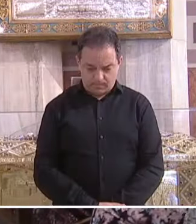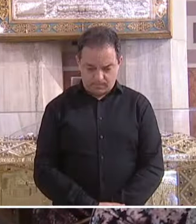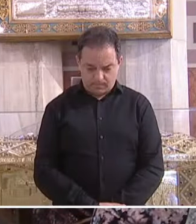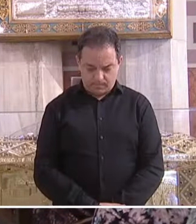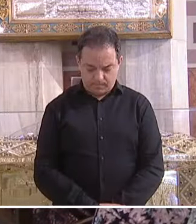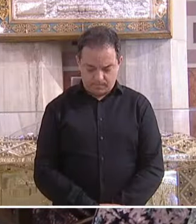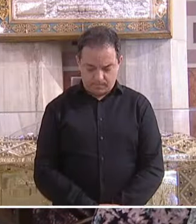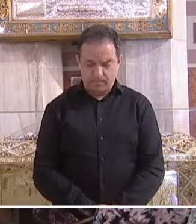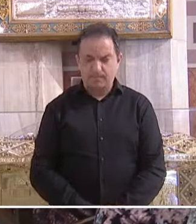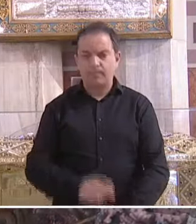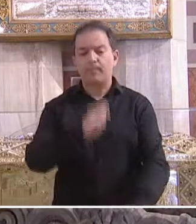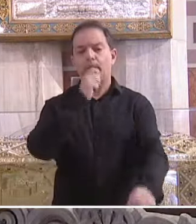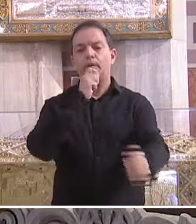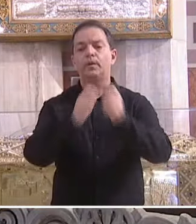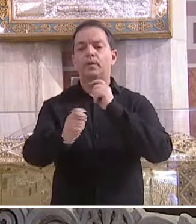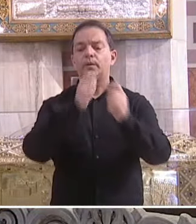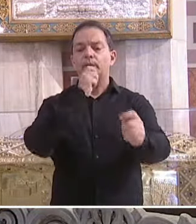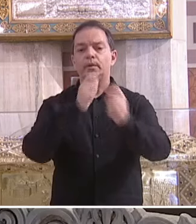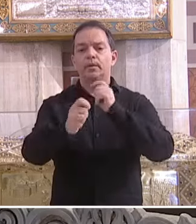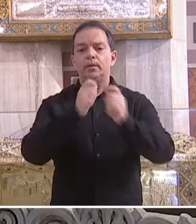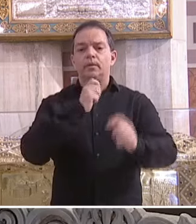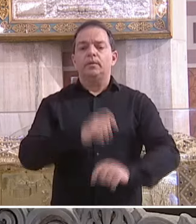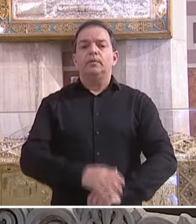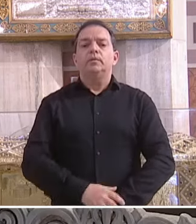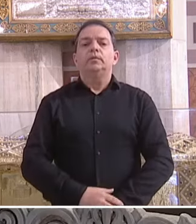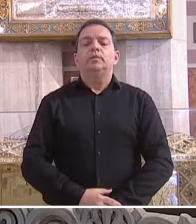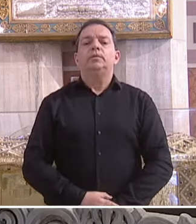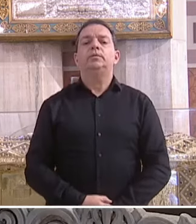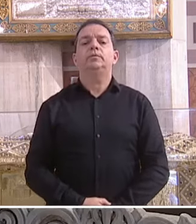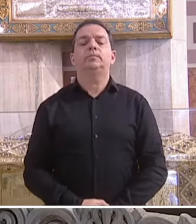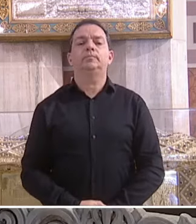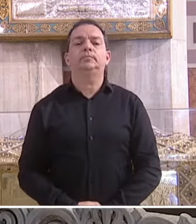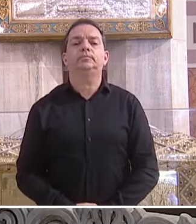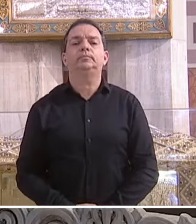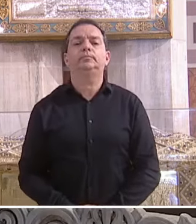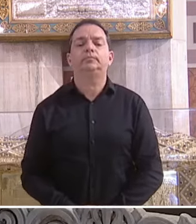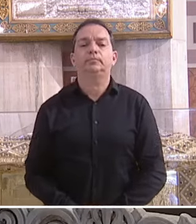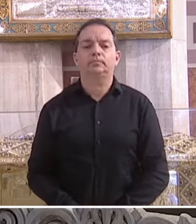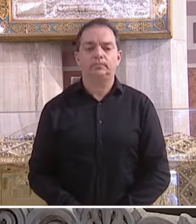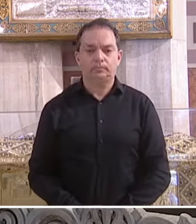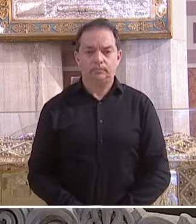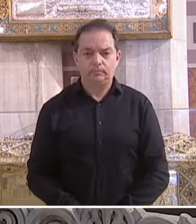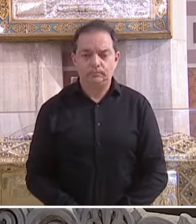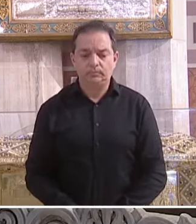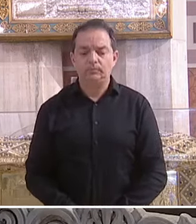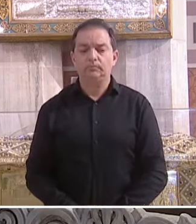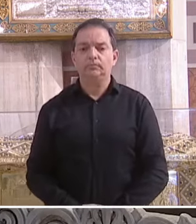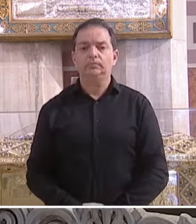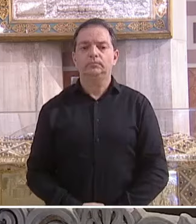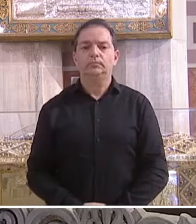η Κυριακή που έπεται της εορτής του Αγίου Ιερομάρτυρος Γρηγορίου του